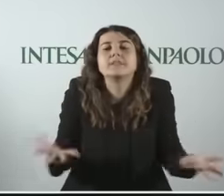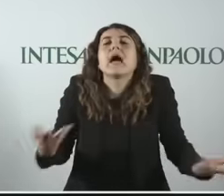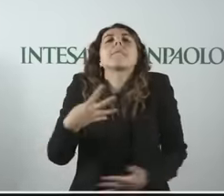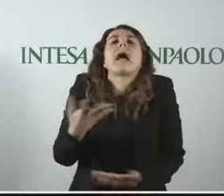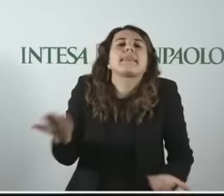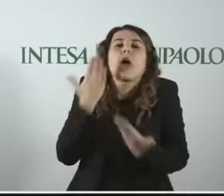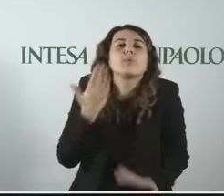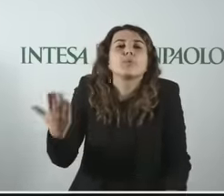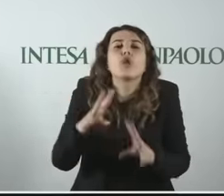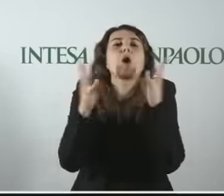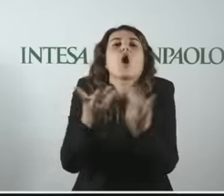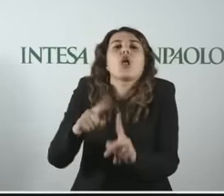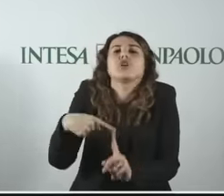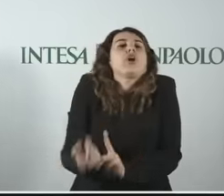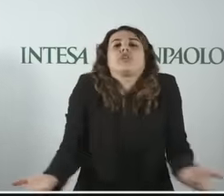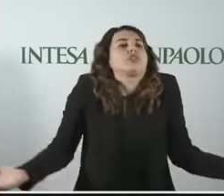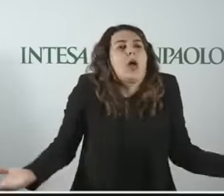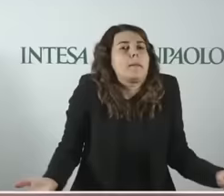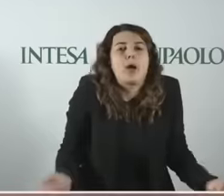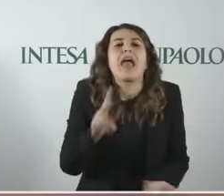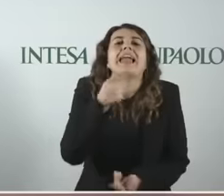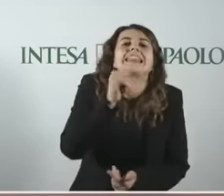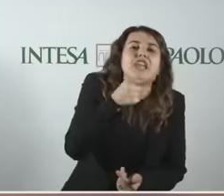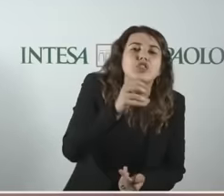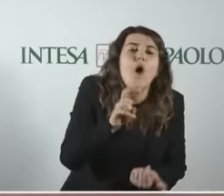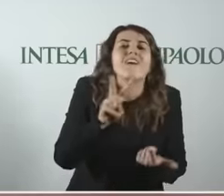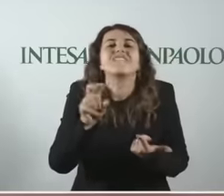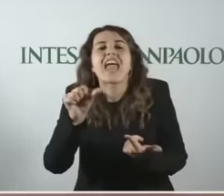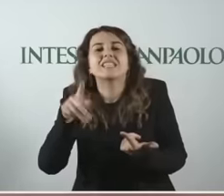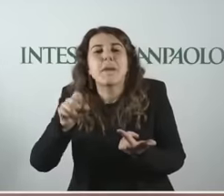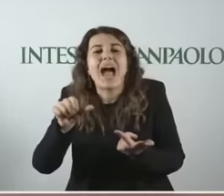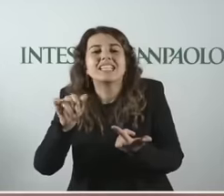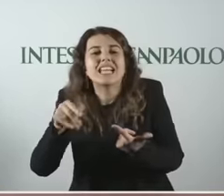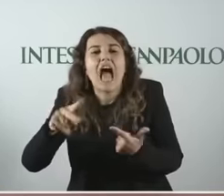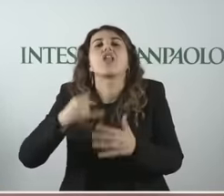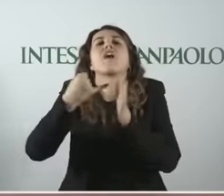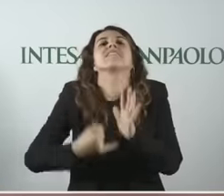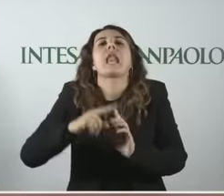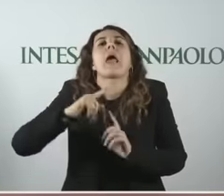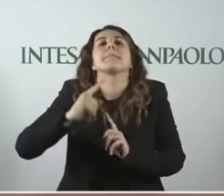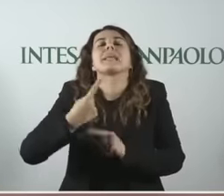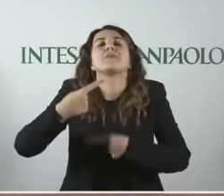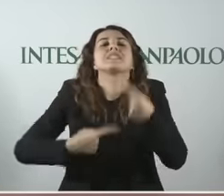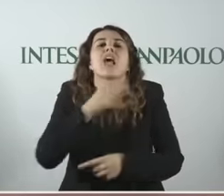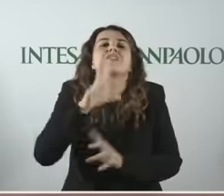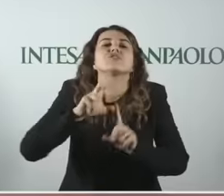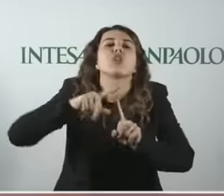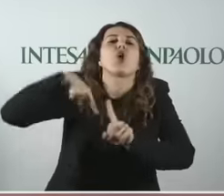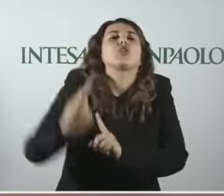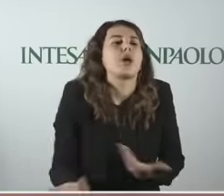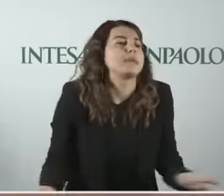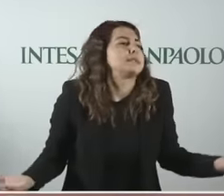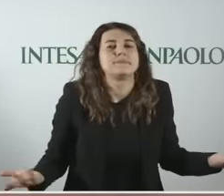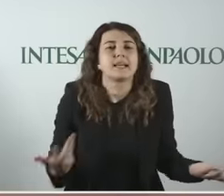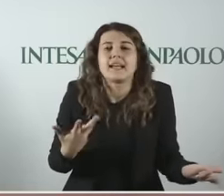Colosseo l'hanno fatto Tito Vespasiano e Tito e Domiziano fine del primo secolo 300 anni dopo temo che